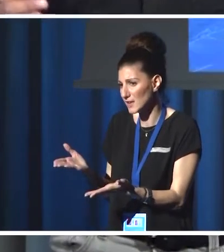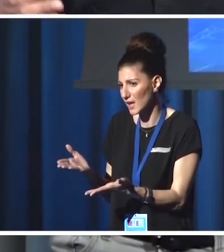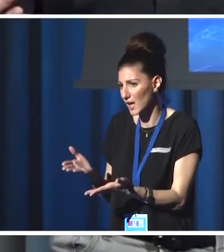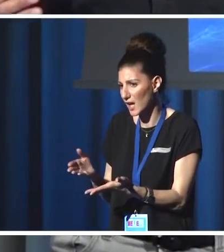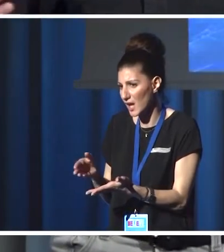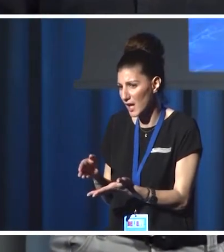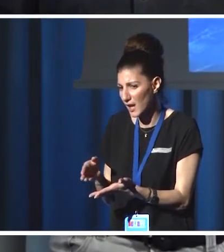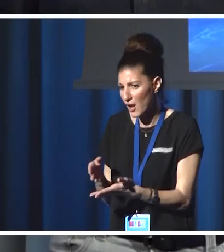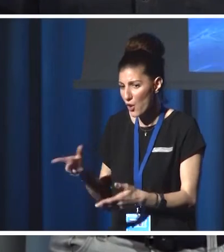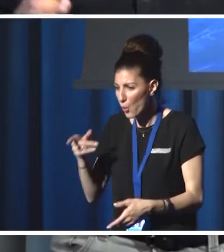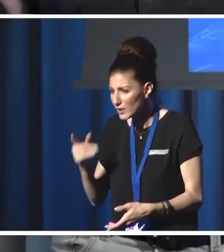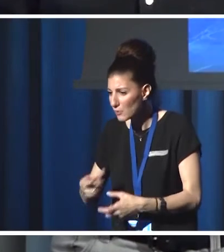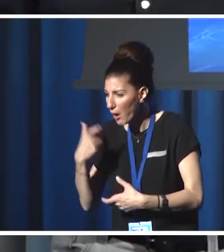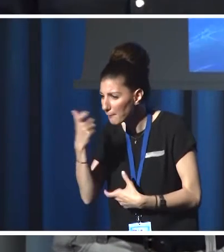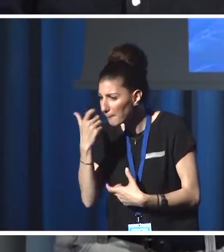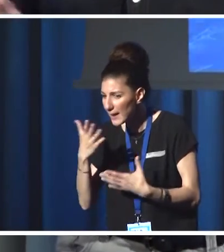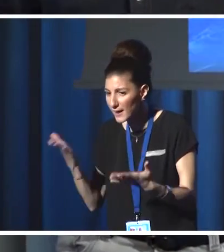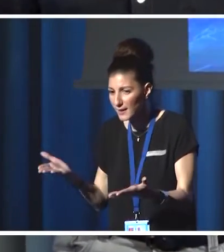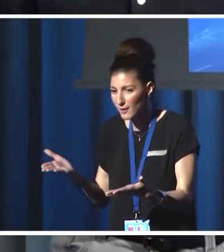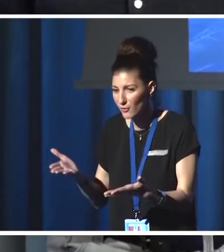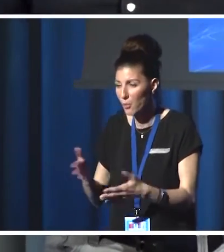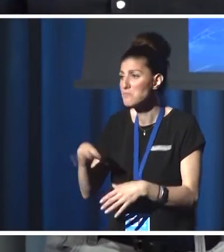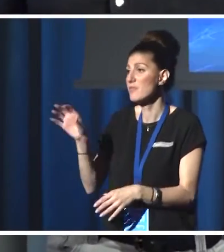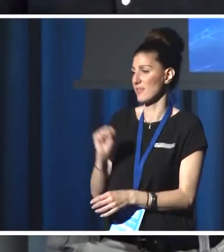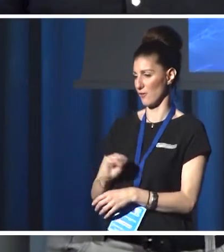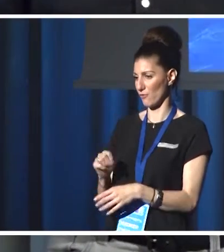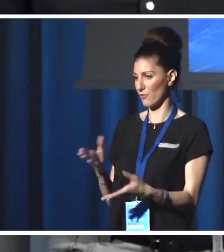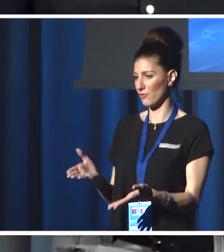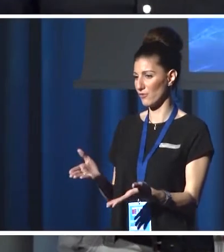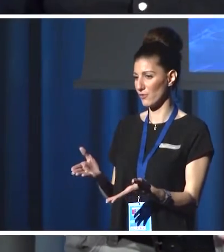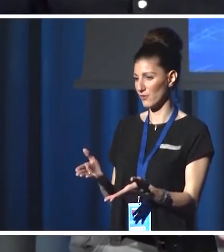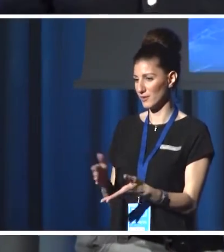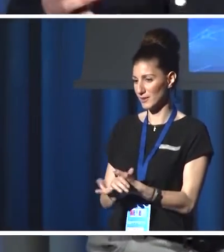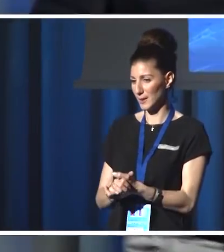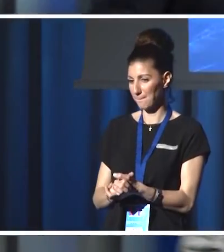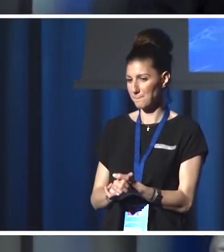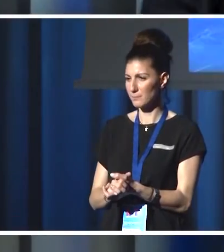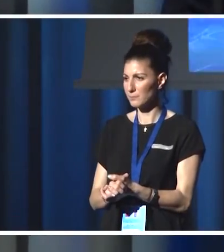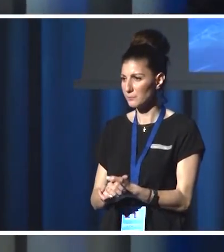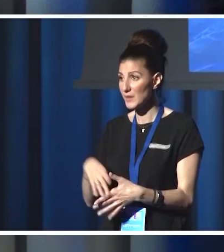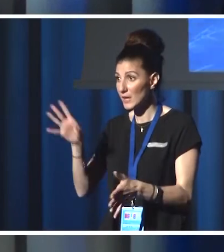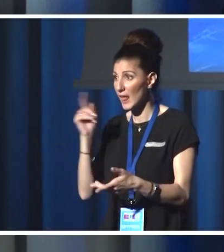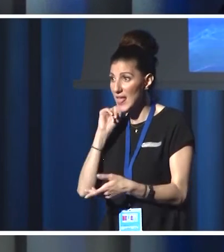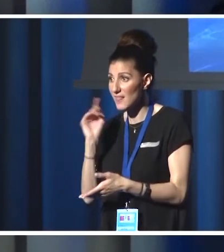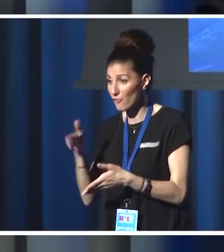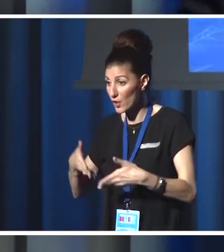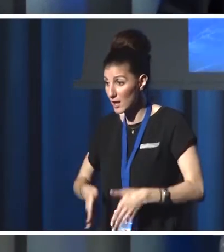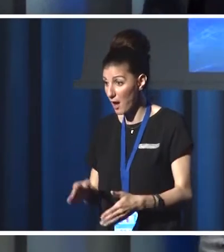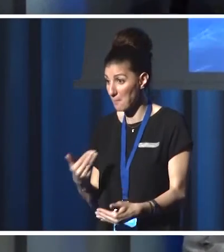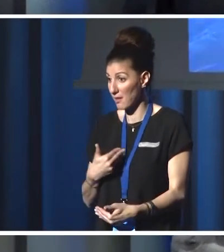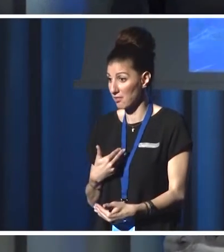τόσο καθημερινά πράγματα περίεργα δεν φοβόταν ήταν αδιάφορη